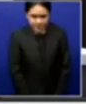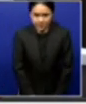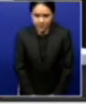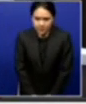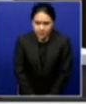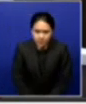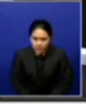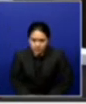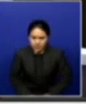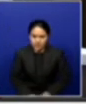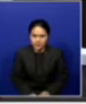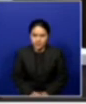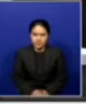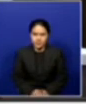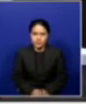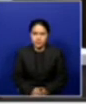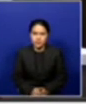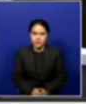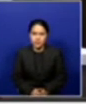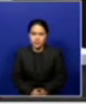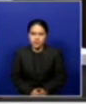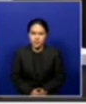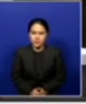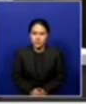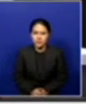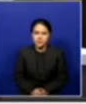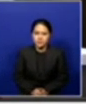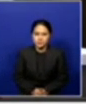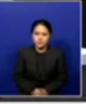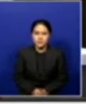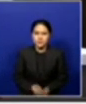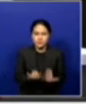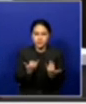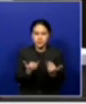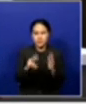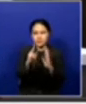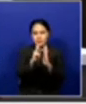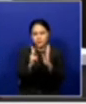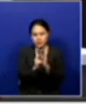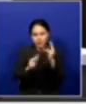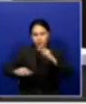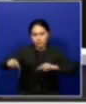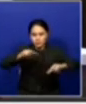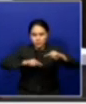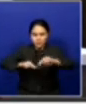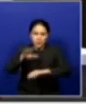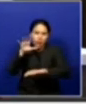ใช่ปกครองตามกฎหมายโดยกฎหมายใช้กฎหมายบังคับปกครองเป็น